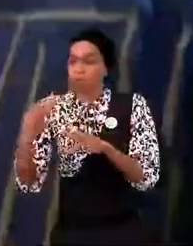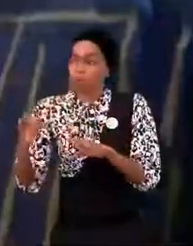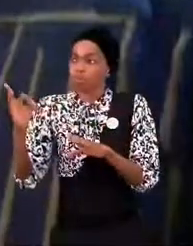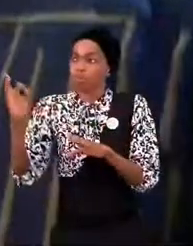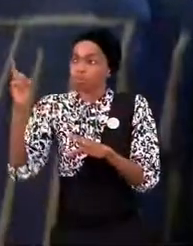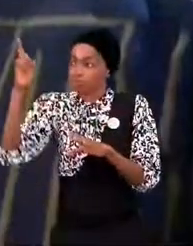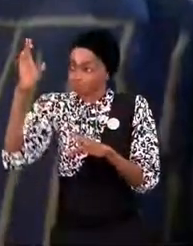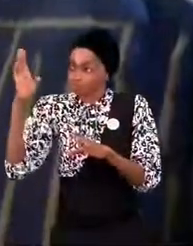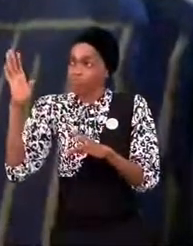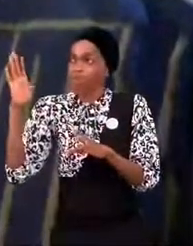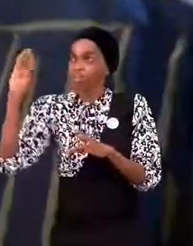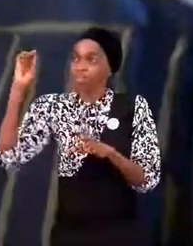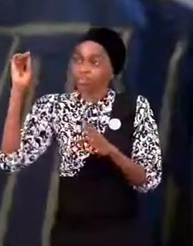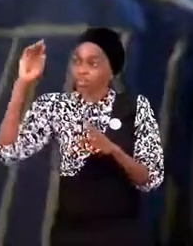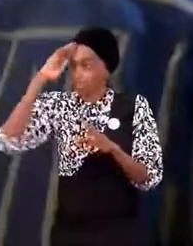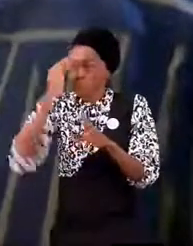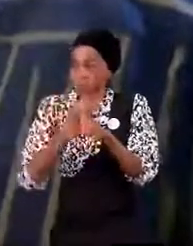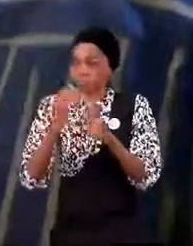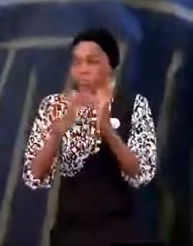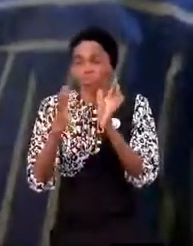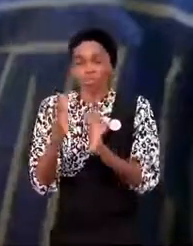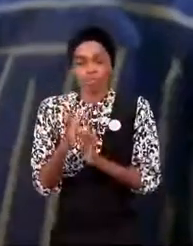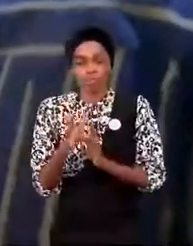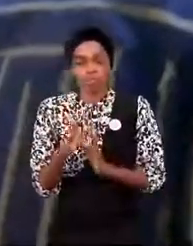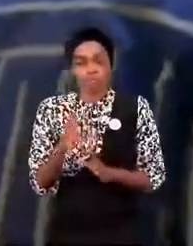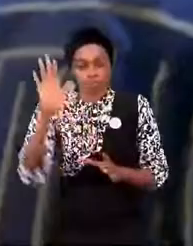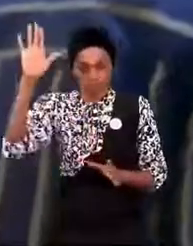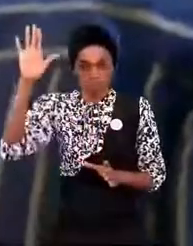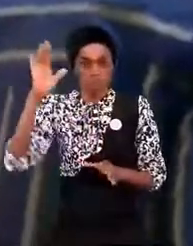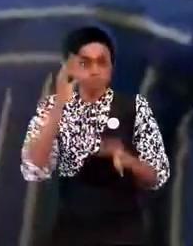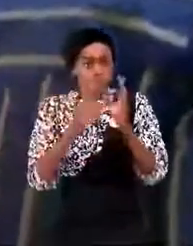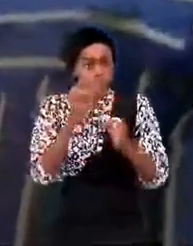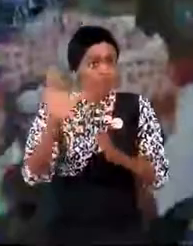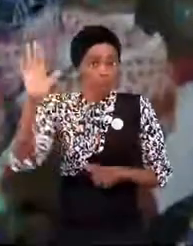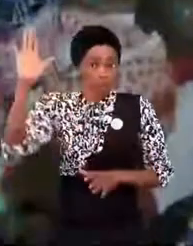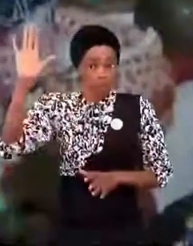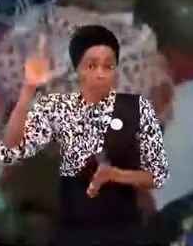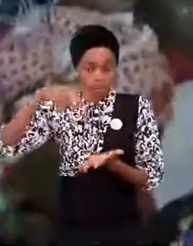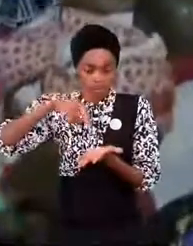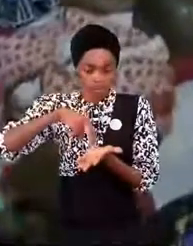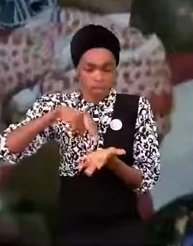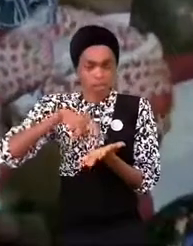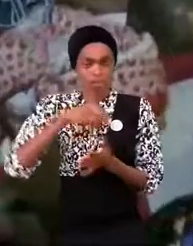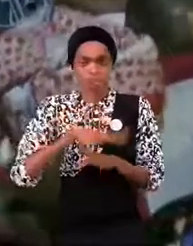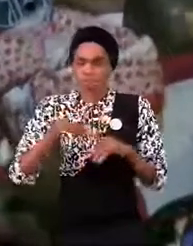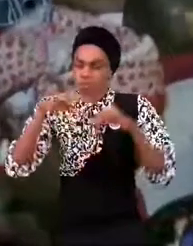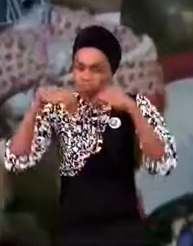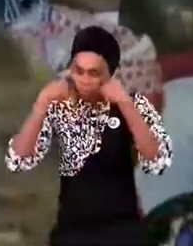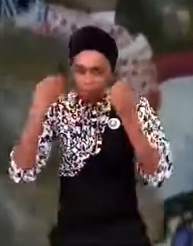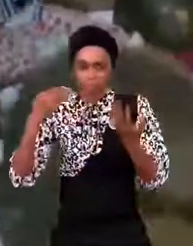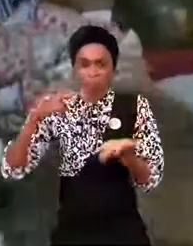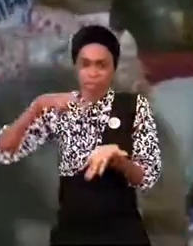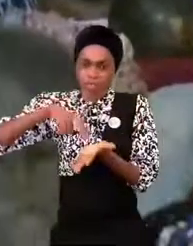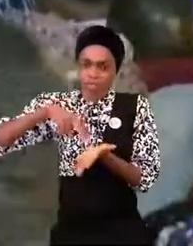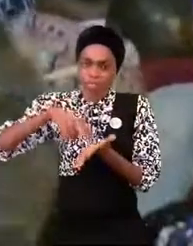main, tu vas te mettre debout. Lève-toi pour dire, je veux le pardon. Je veux être transformé, sorti de